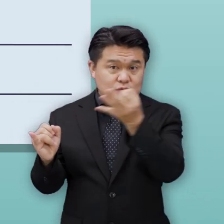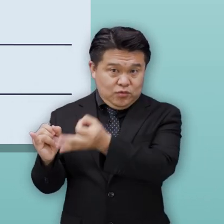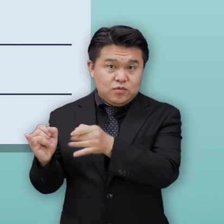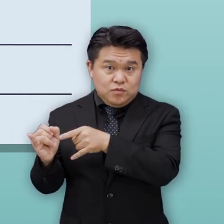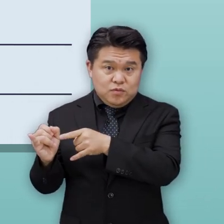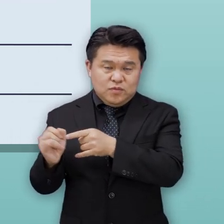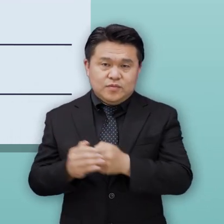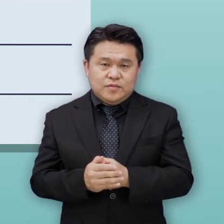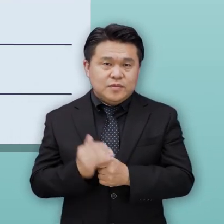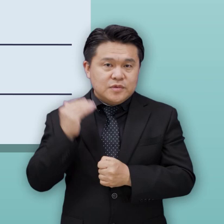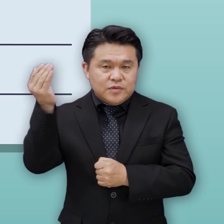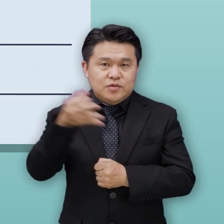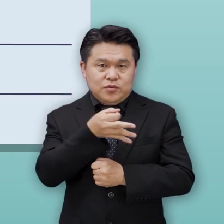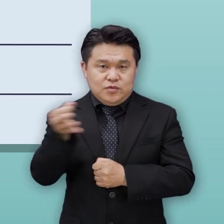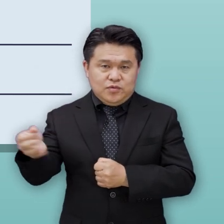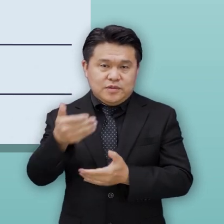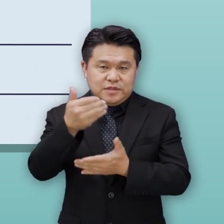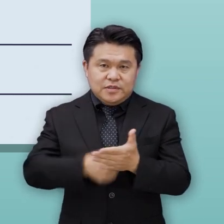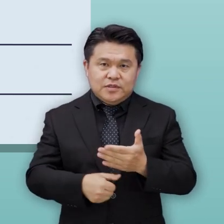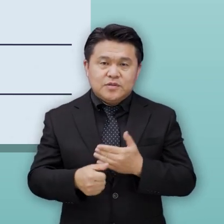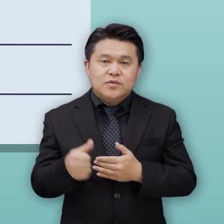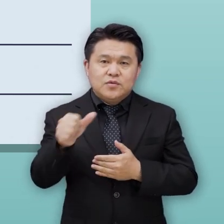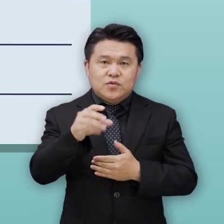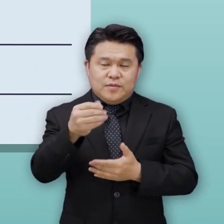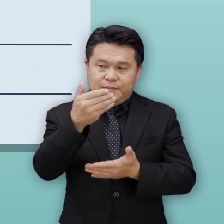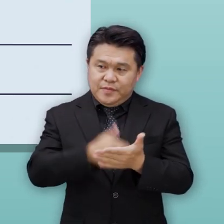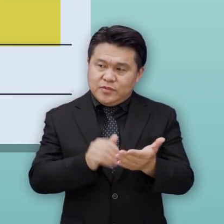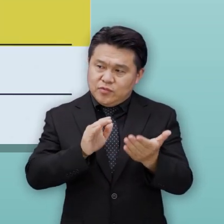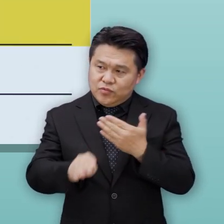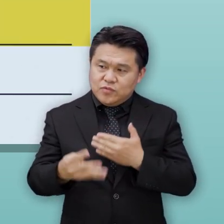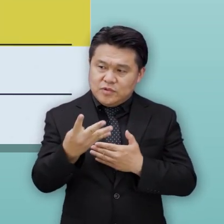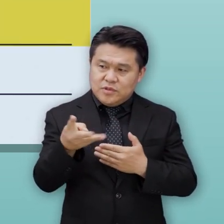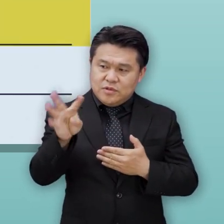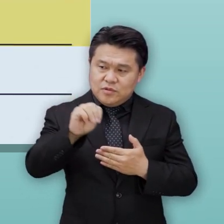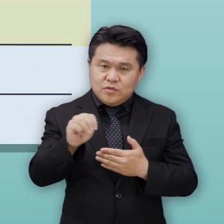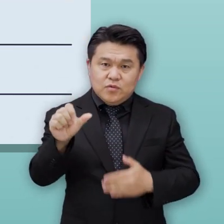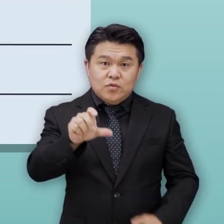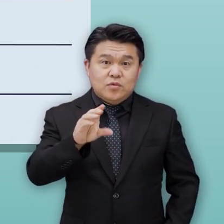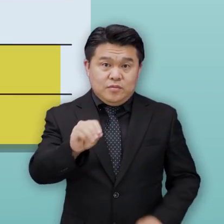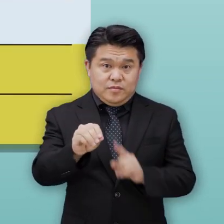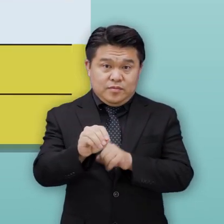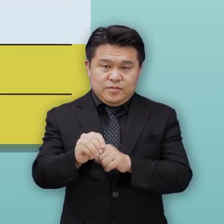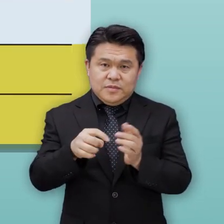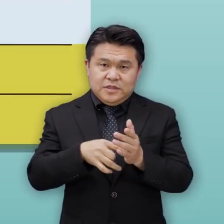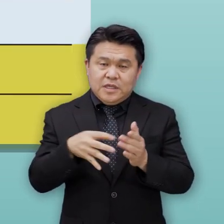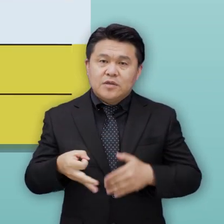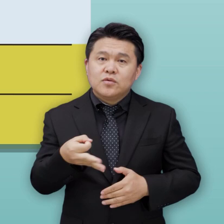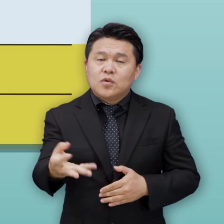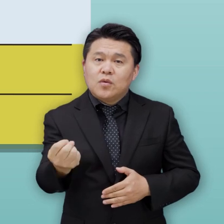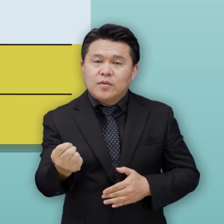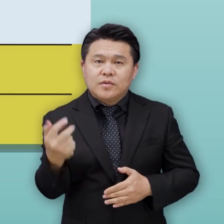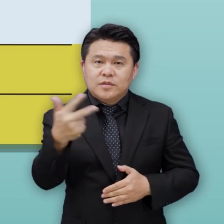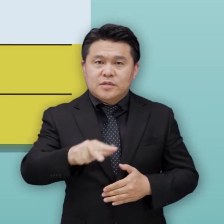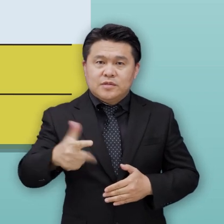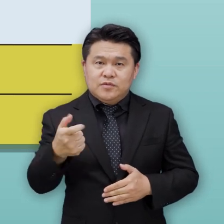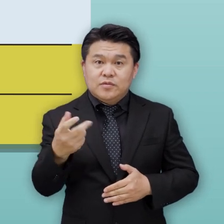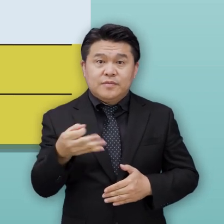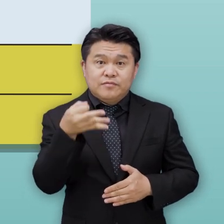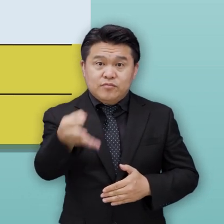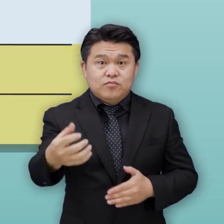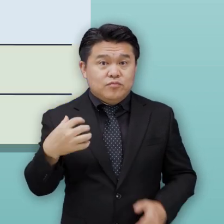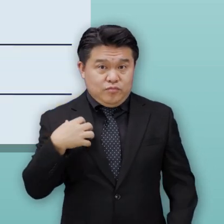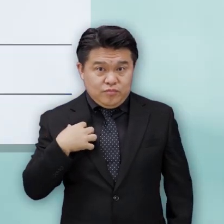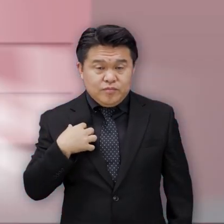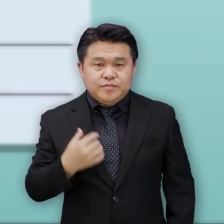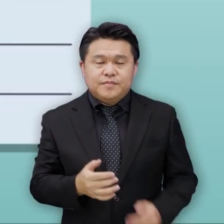하면 성인에 대한 증여공제 금액 5천만 원을 제외한 4억 5천만 원에 대해 증여세 7,760만 원을 납부해야